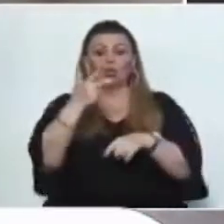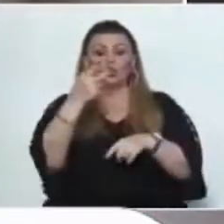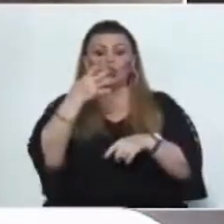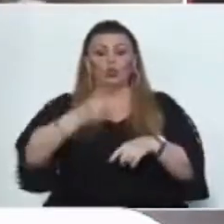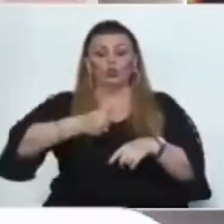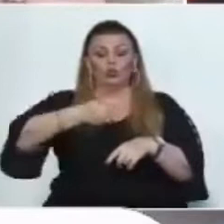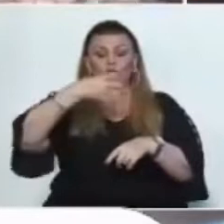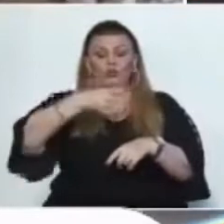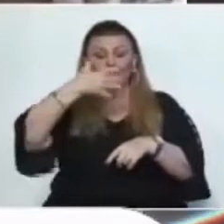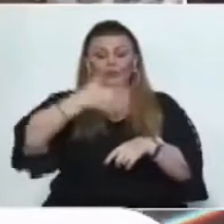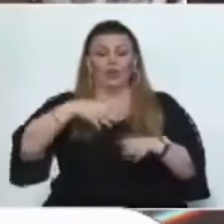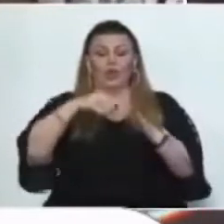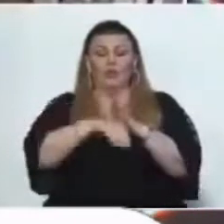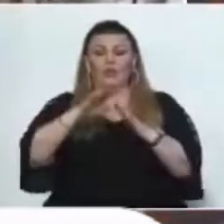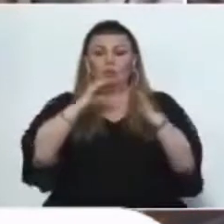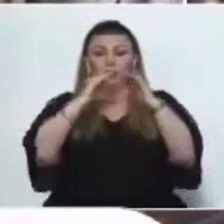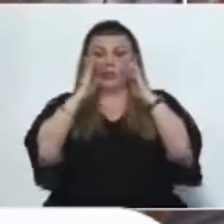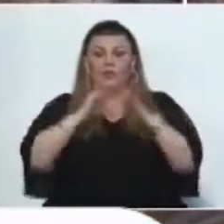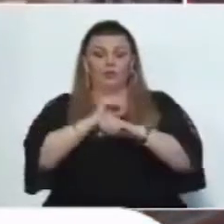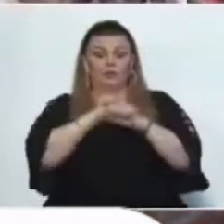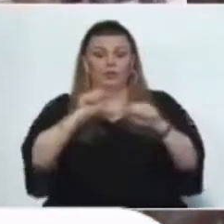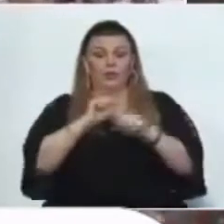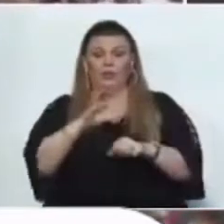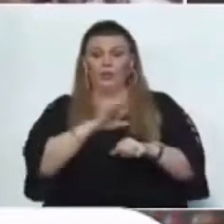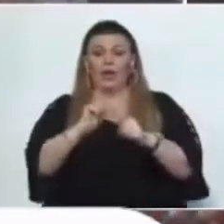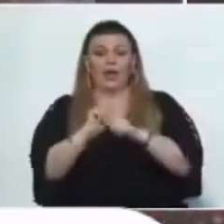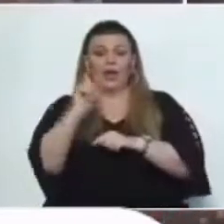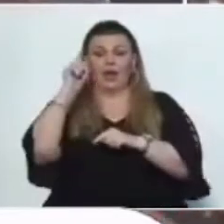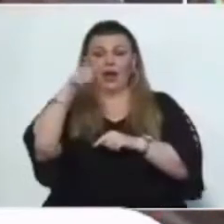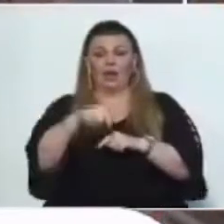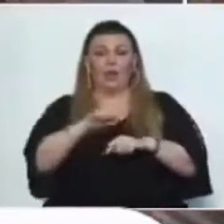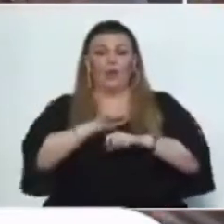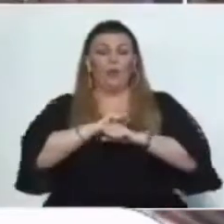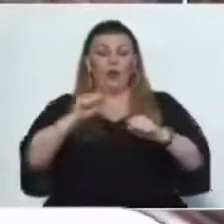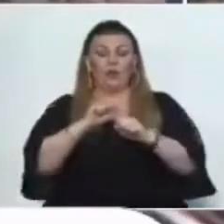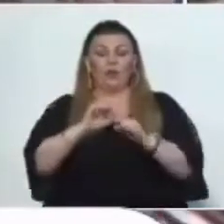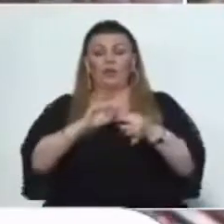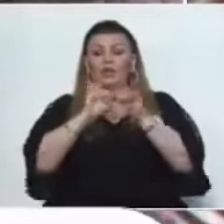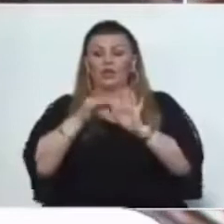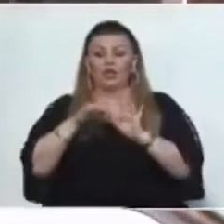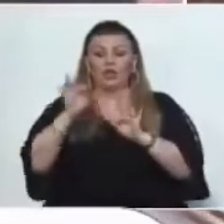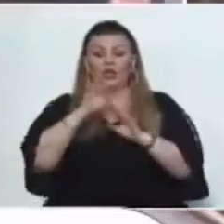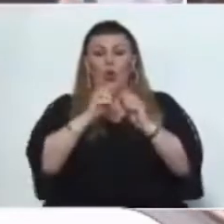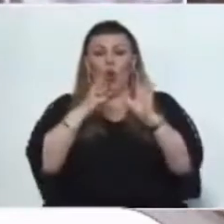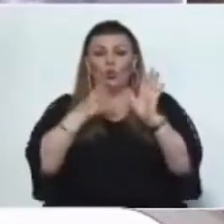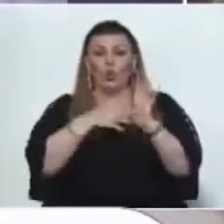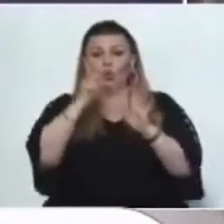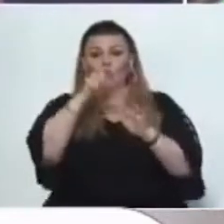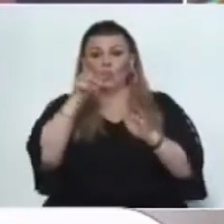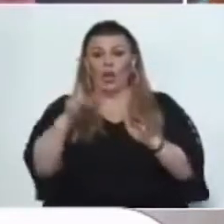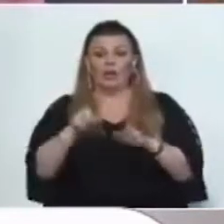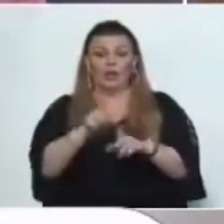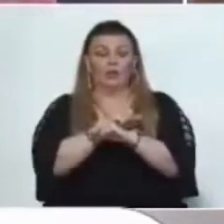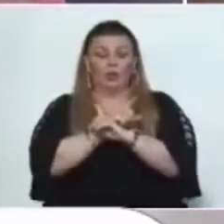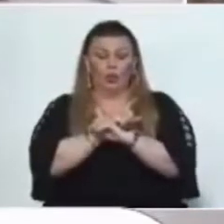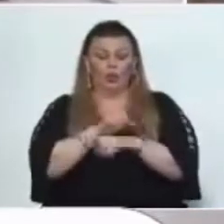mərtəbəli binaya düşüb. Və hazırda son məlumata görə raketlərin partlaması nəticəsində 19 mülki şəxs